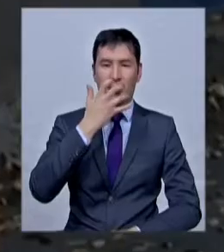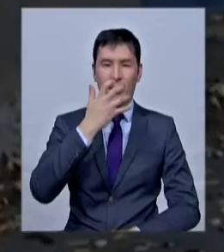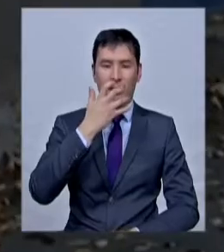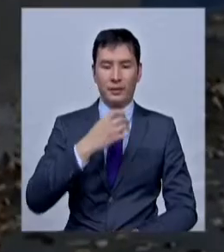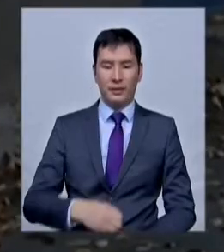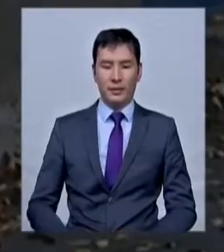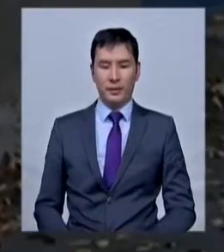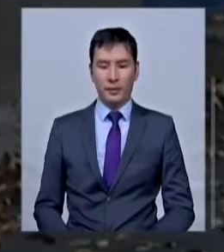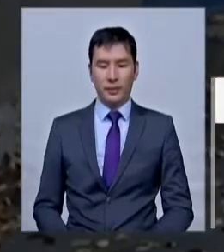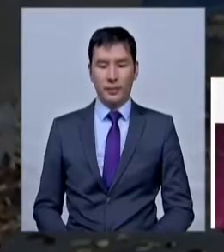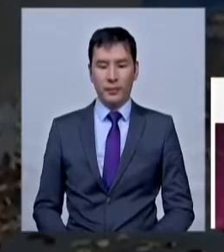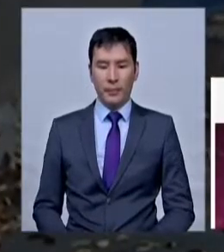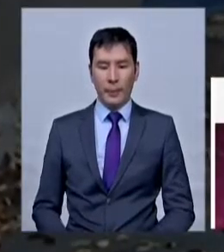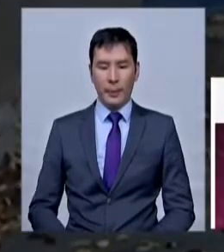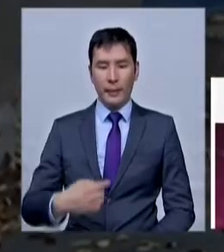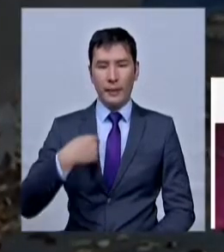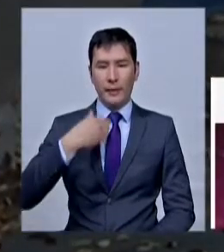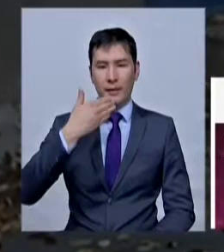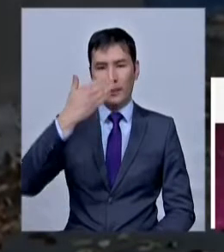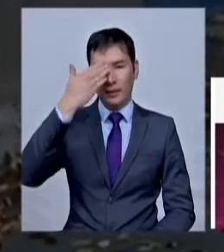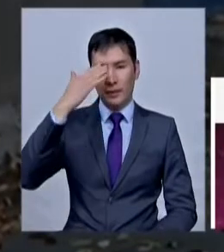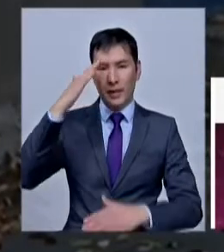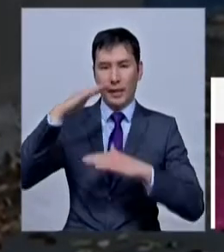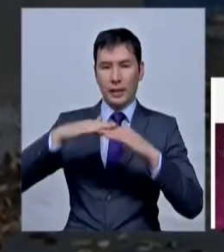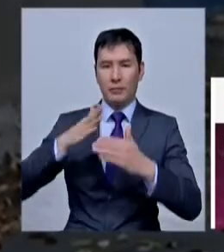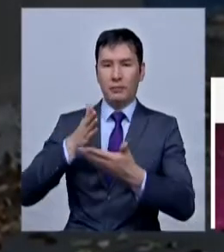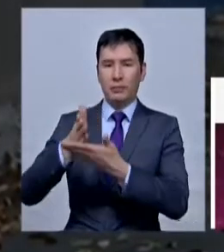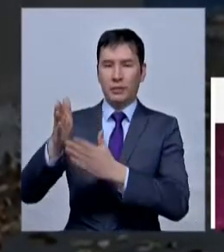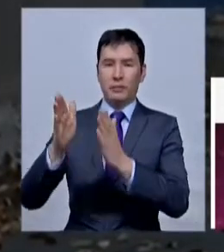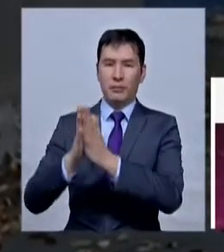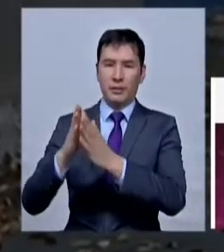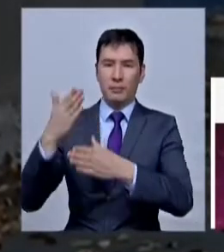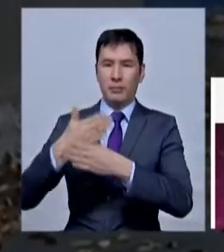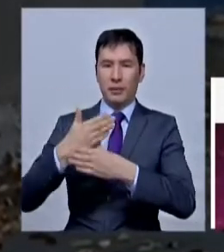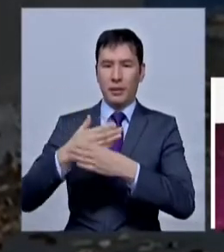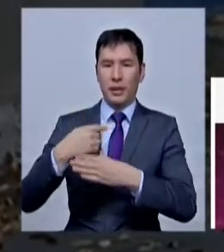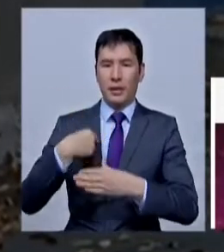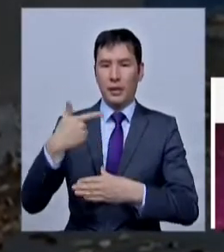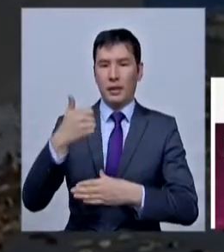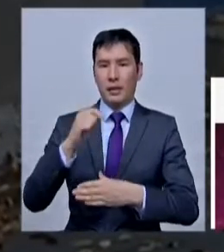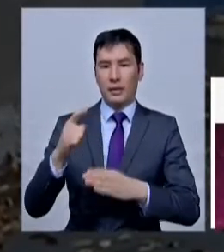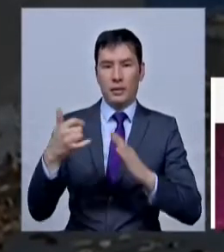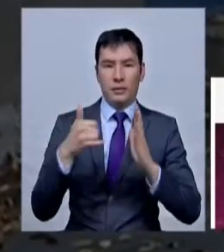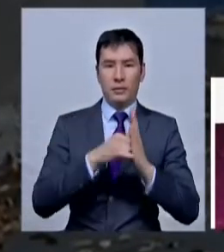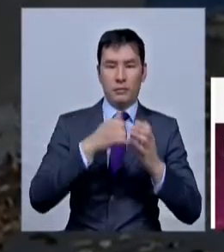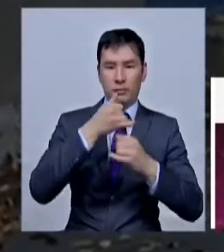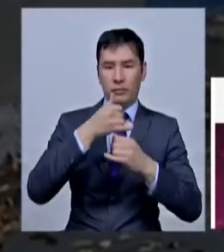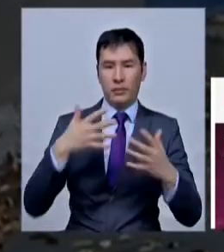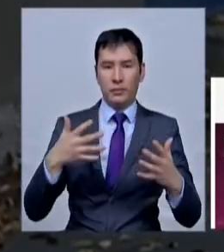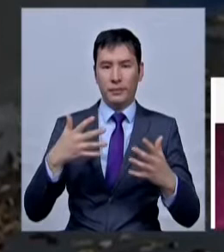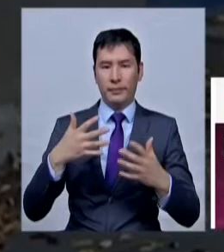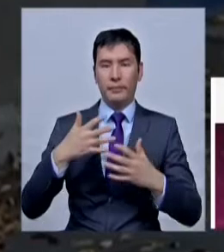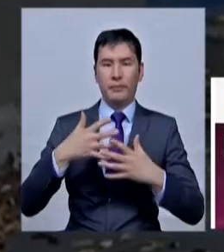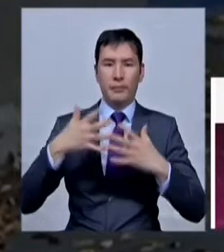Мен жазда акиматқа барып көмек сұрадым, өйткені газ кіргізе алмадық біз. Рахмет